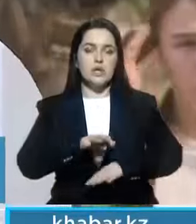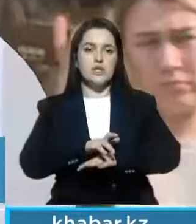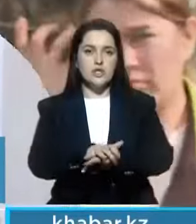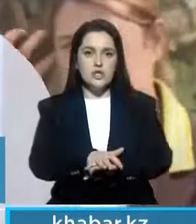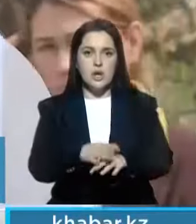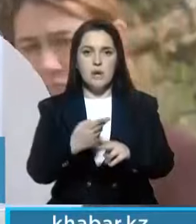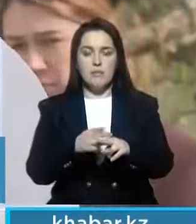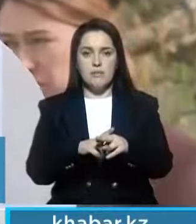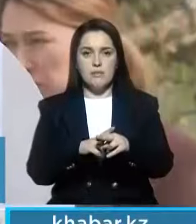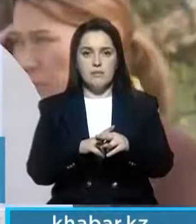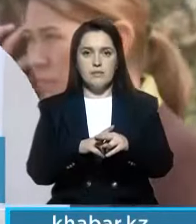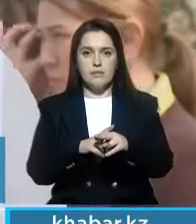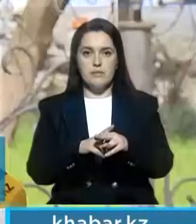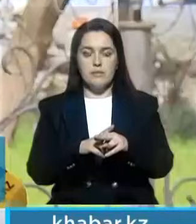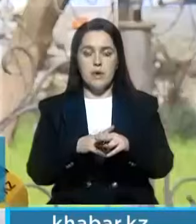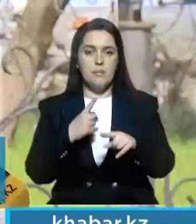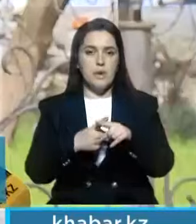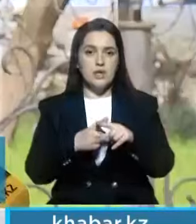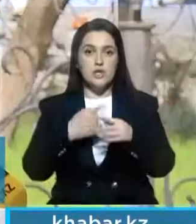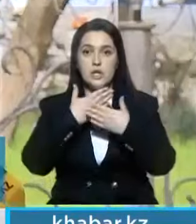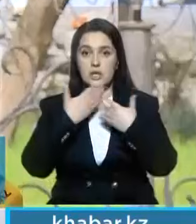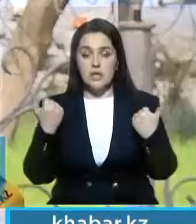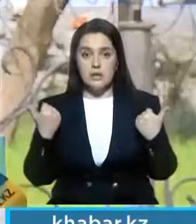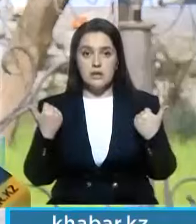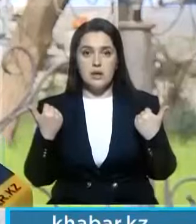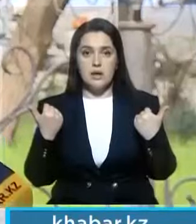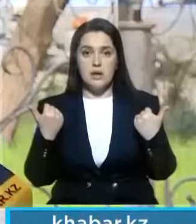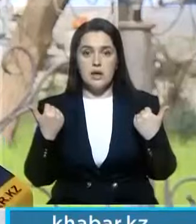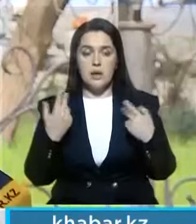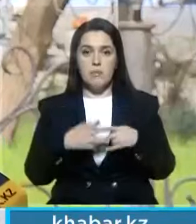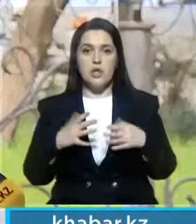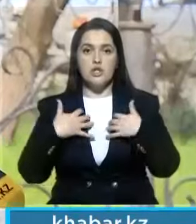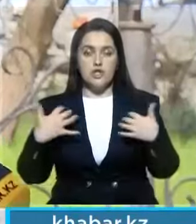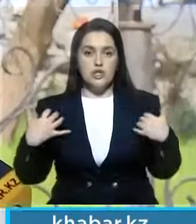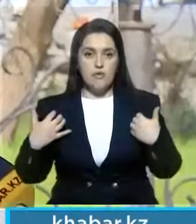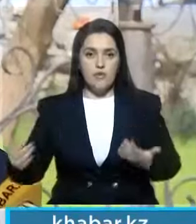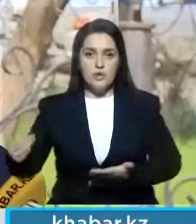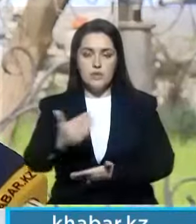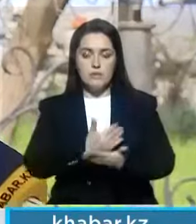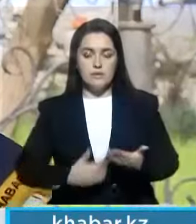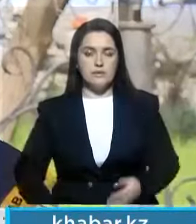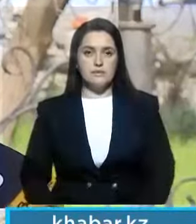них положительных результатов у нас не выявлено. Это собирается непосредственно с животных и скотопомещения.